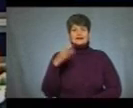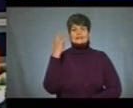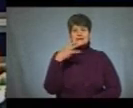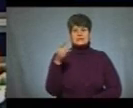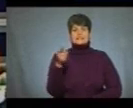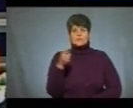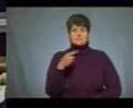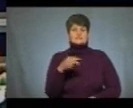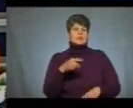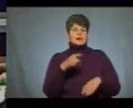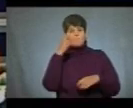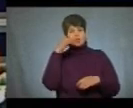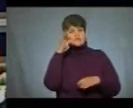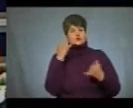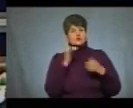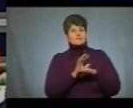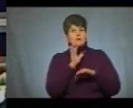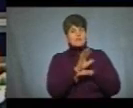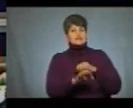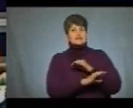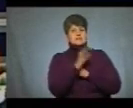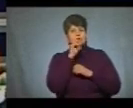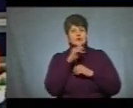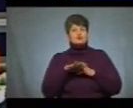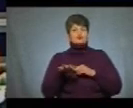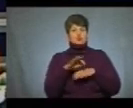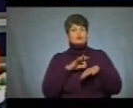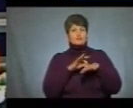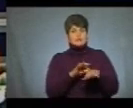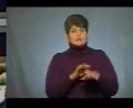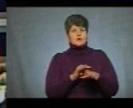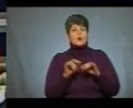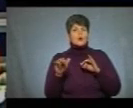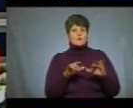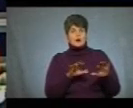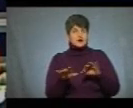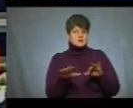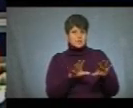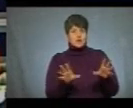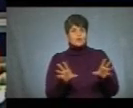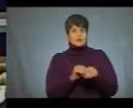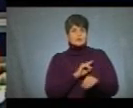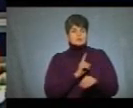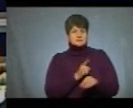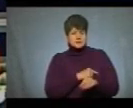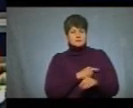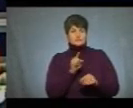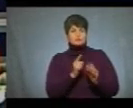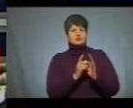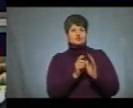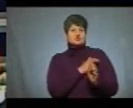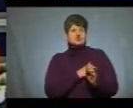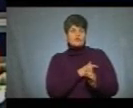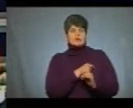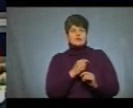Тернопільських поліцейських сьогодні відправили на схід України в зону проведення операції об'єднаних сил. Впродовж 2 місяців вони чергуватимуть на